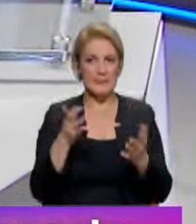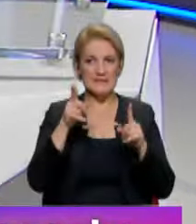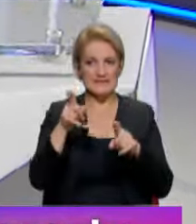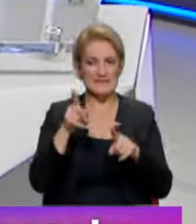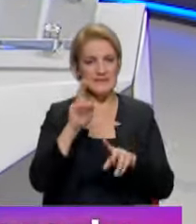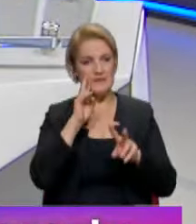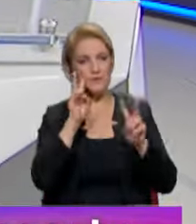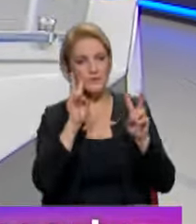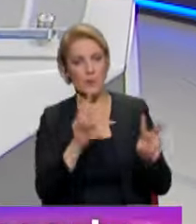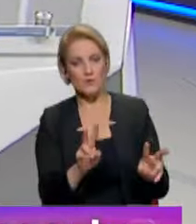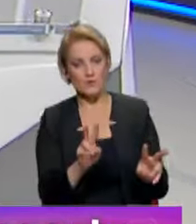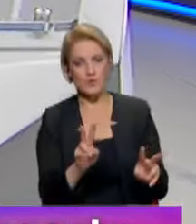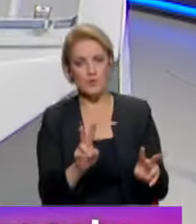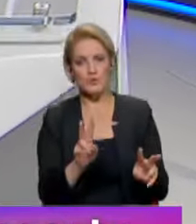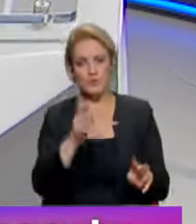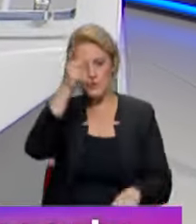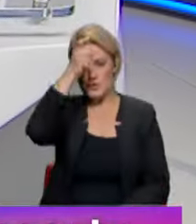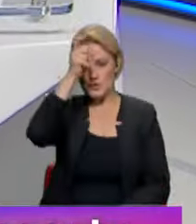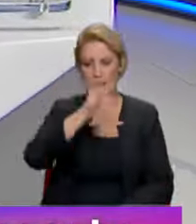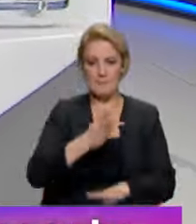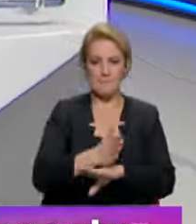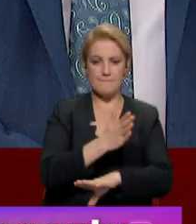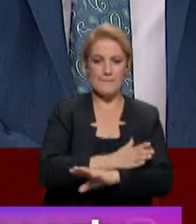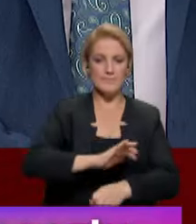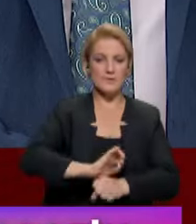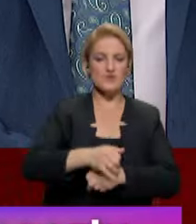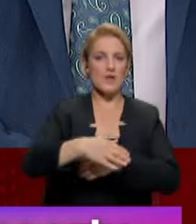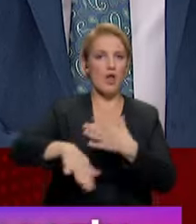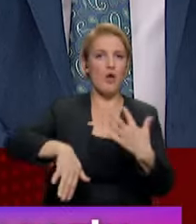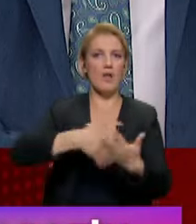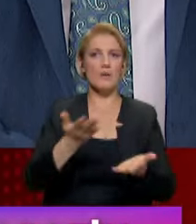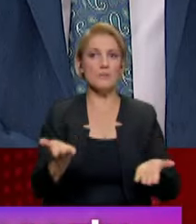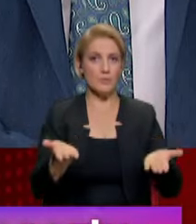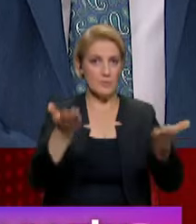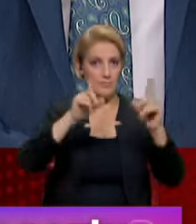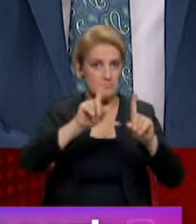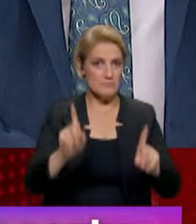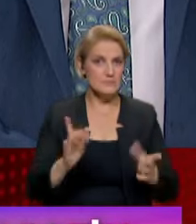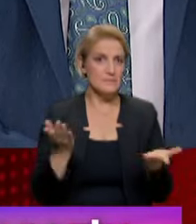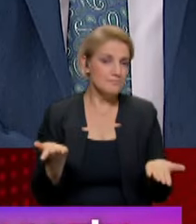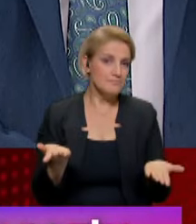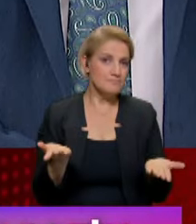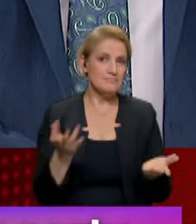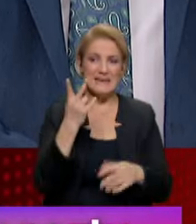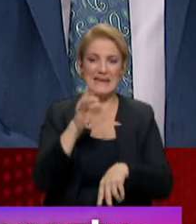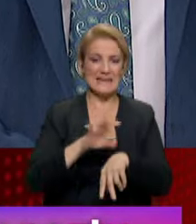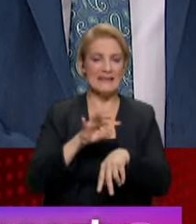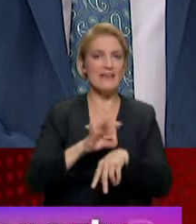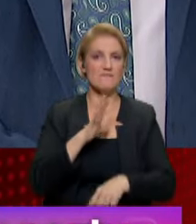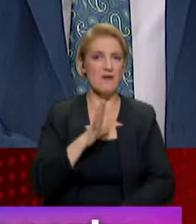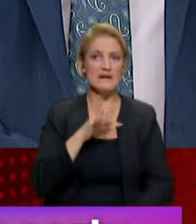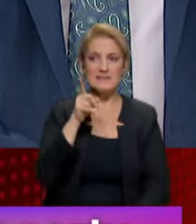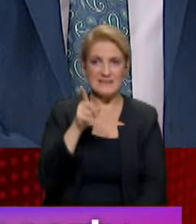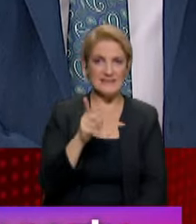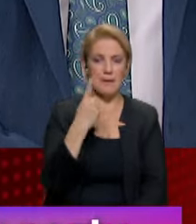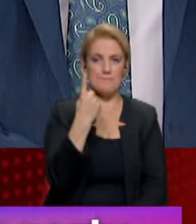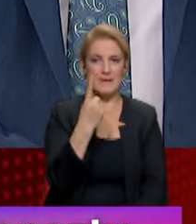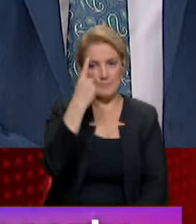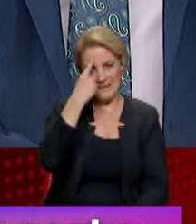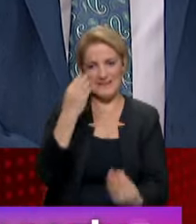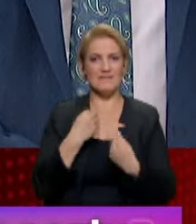de gözlemin Türkiye'de memlekette şiddet olaylarının arttığı yönünde mi Ne dersiniz ik dakikamız var Sizden bir